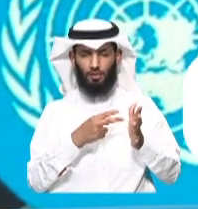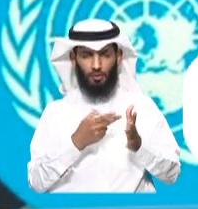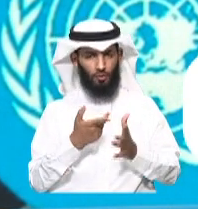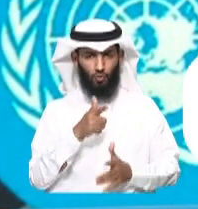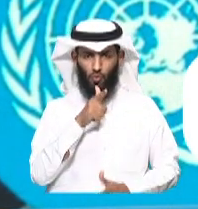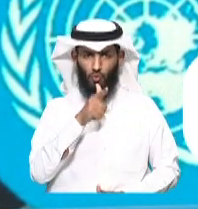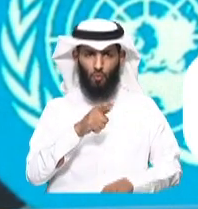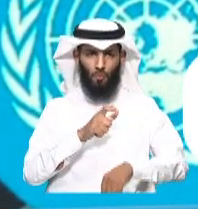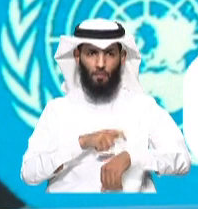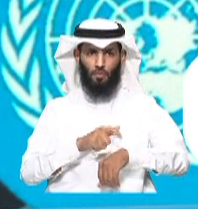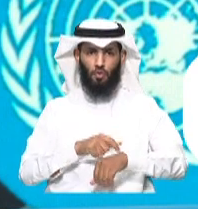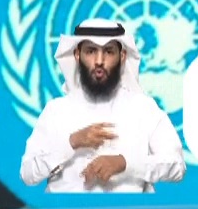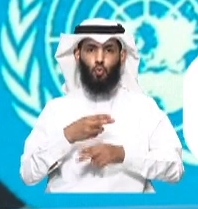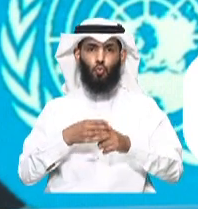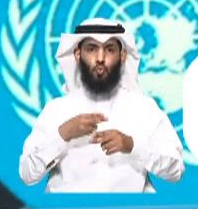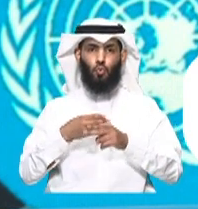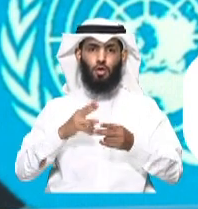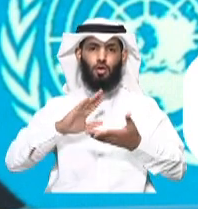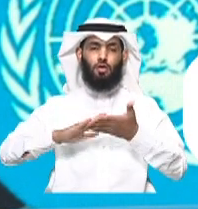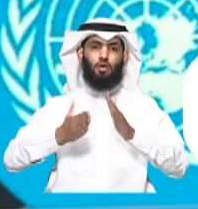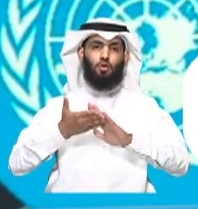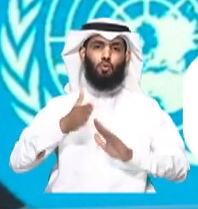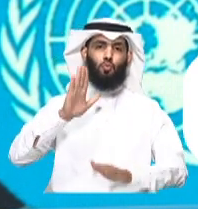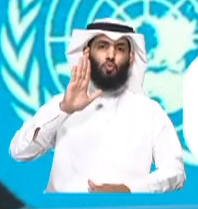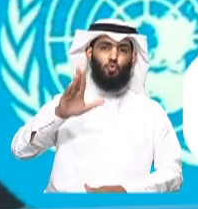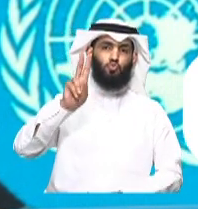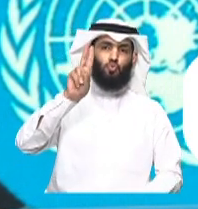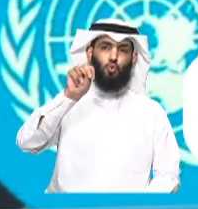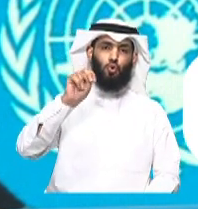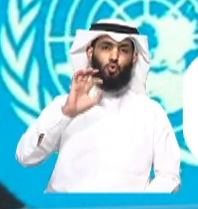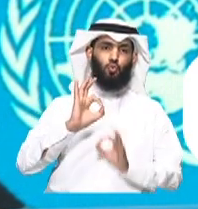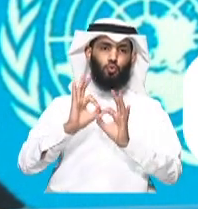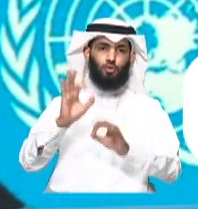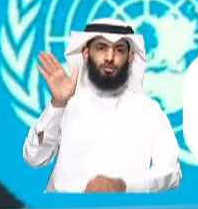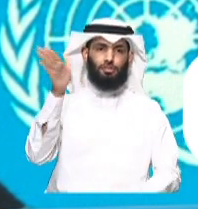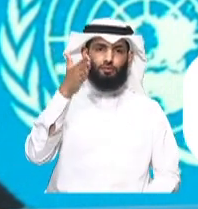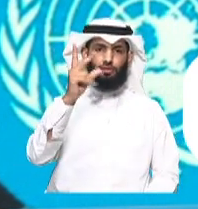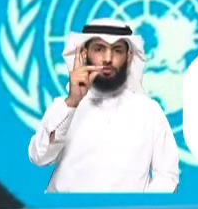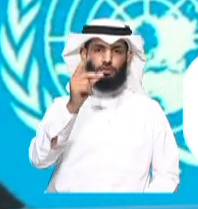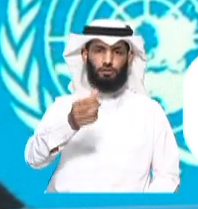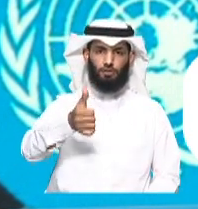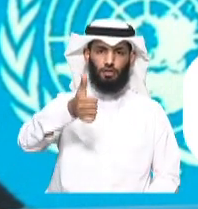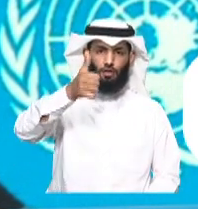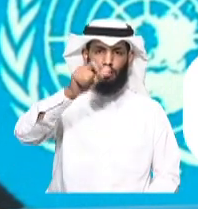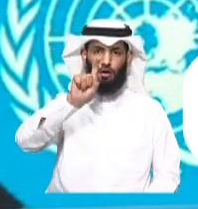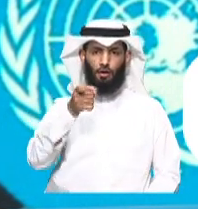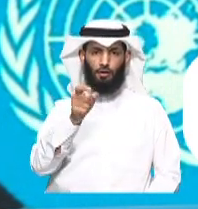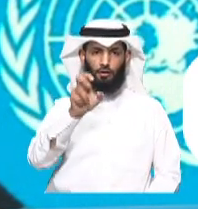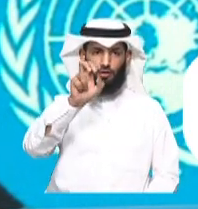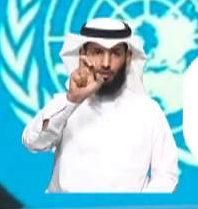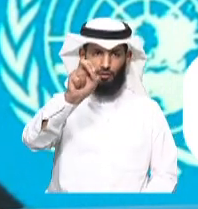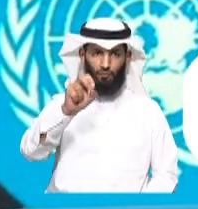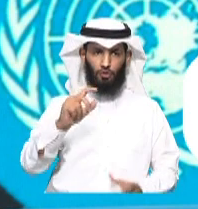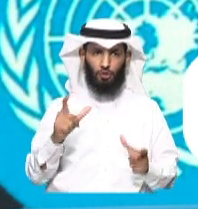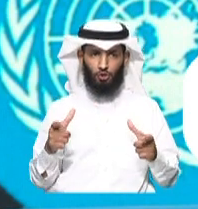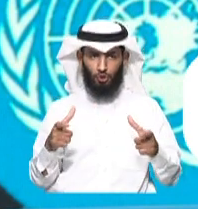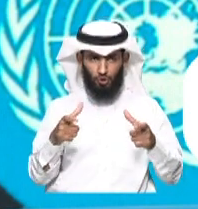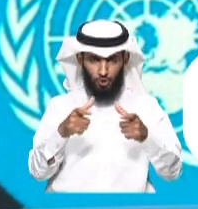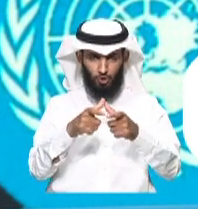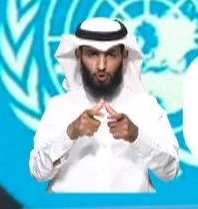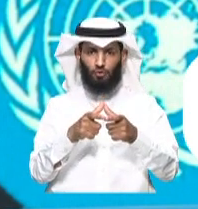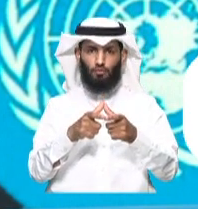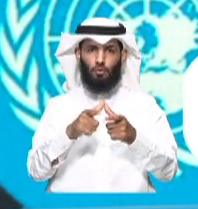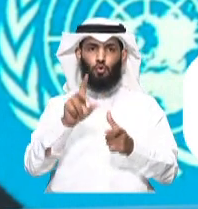القاها مندوب دوله الكويت الدائم لدى الامم المتحده السفير طارق البناي امام الاجتماع الفصلي لمجلس